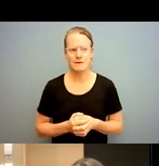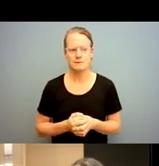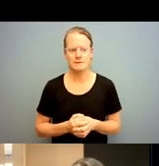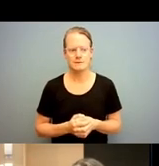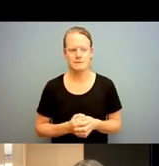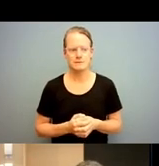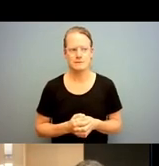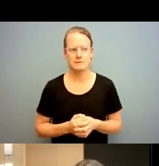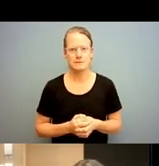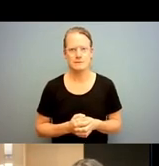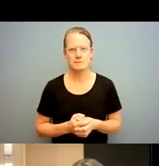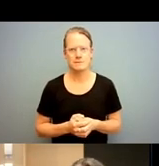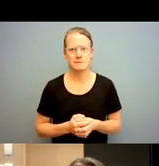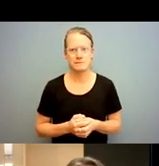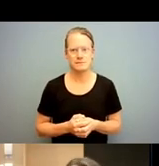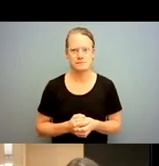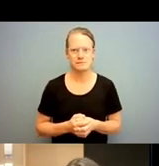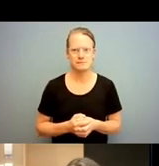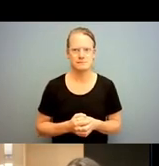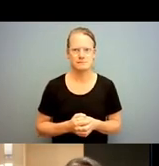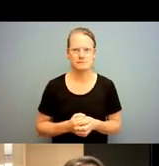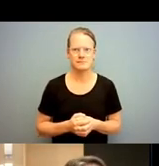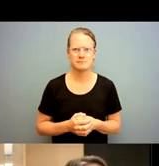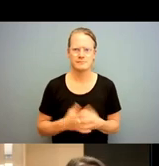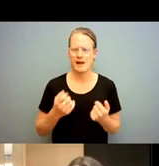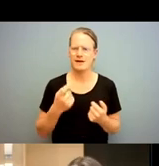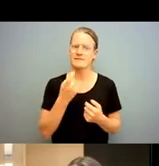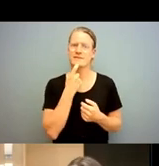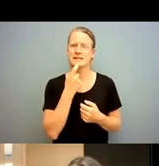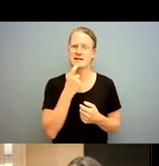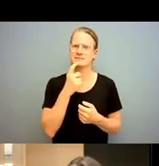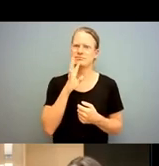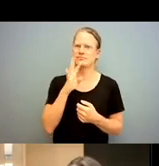Vuorasuholmostatja, ahti sunjela vähän vättis ääntehtään suomakielä.